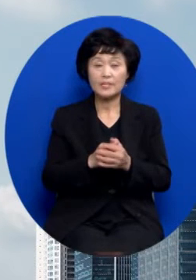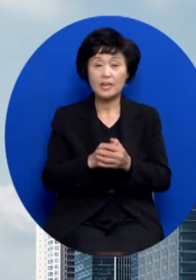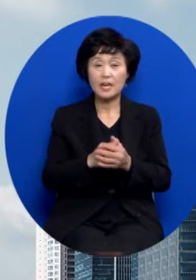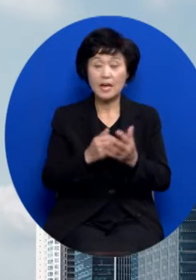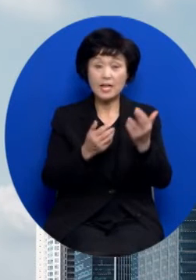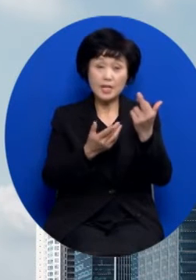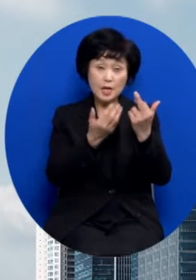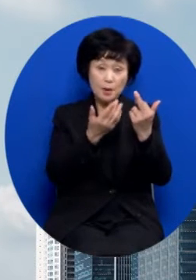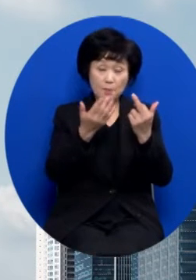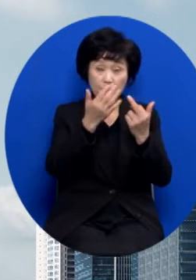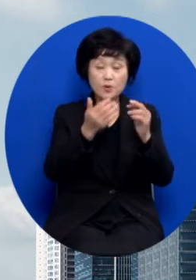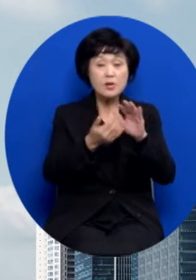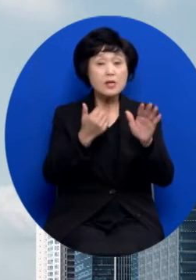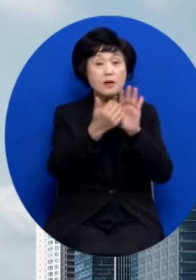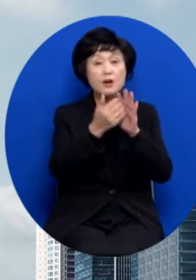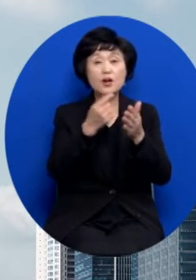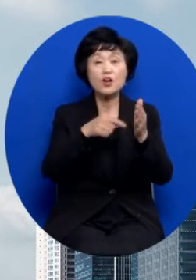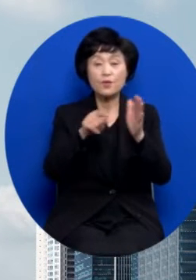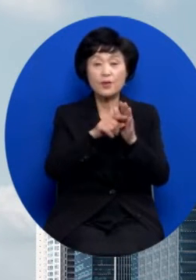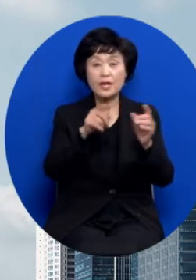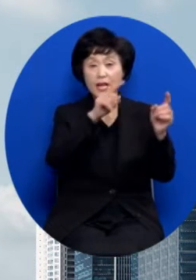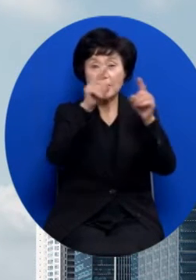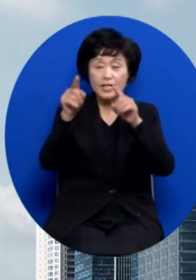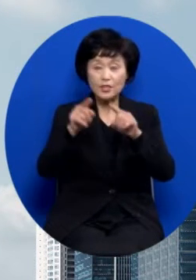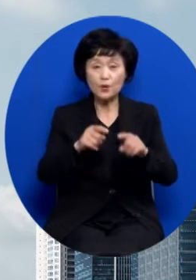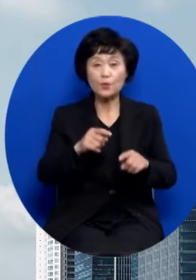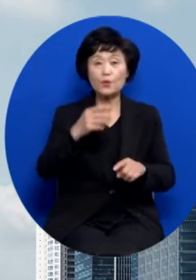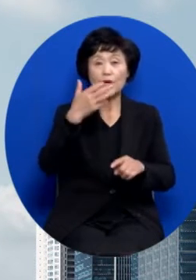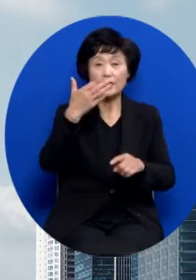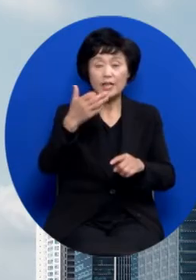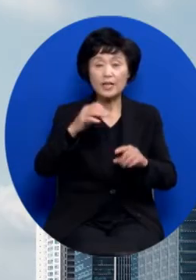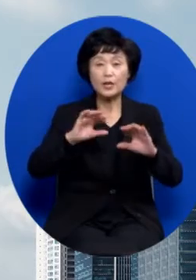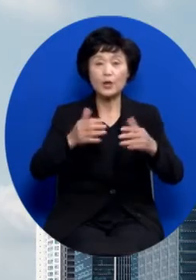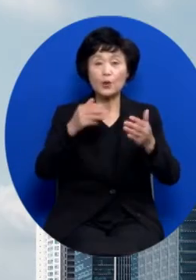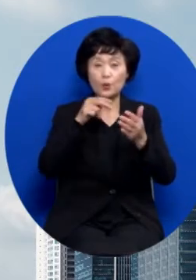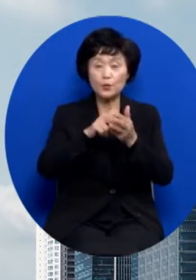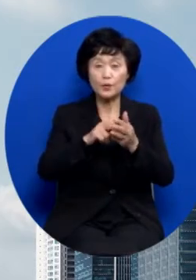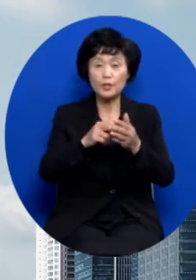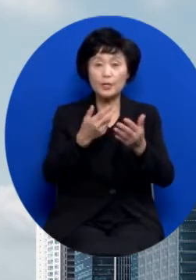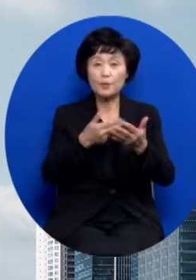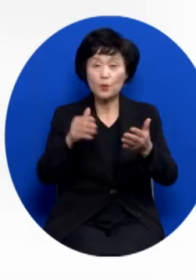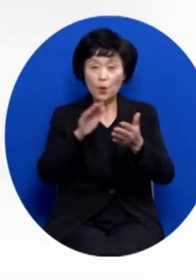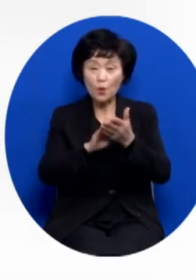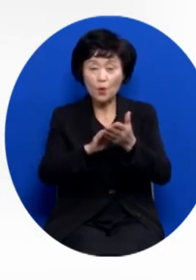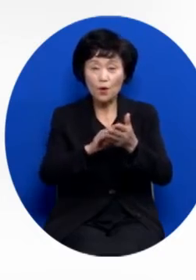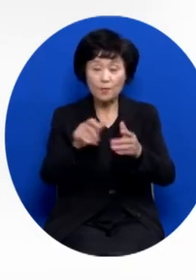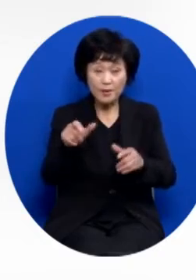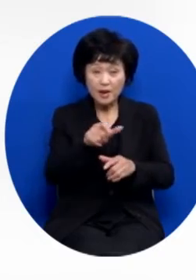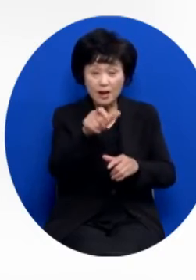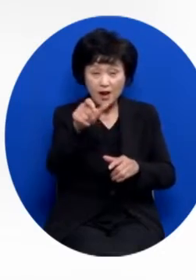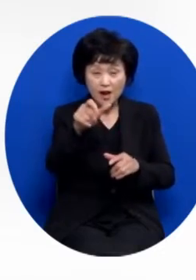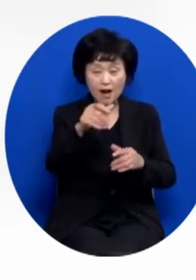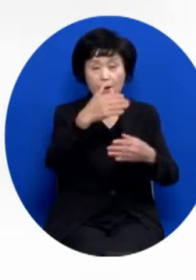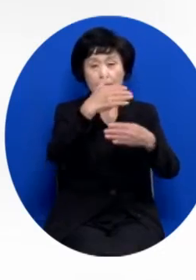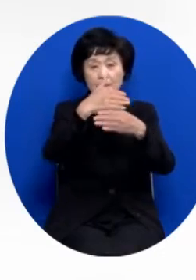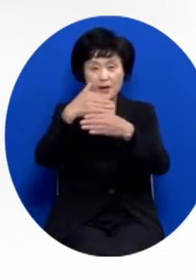산불 예방을 위해 전국 국립공원의 일부 탐방로를 한 달 동안 통제하기로 했습니다. 환경부